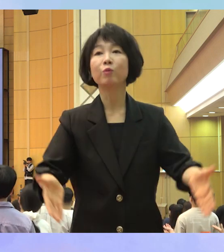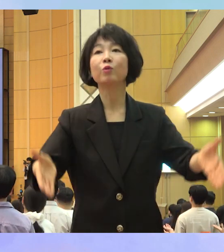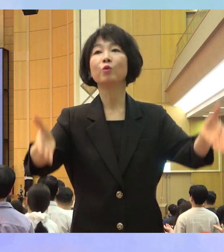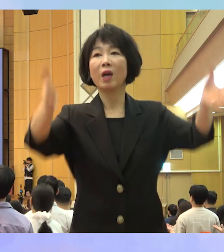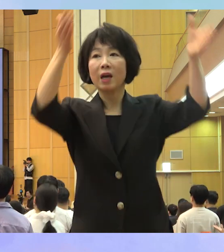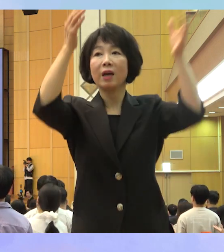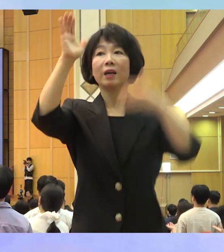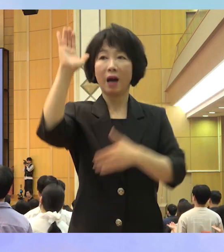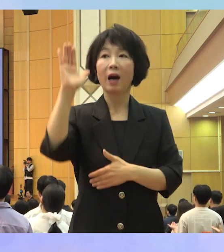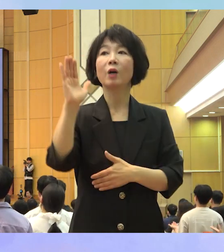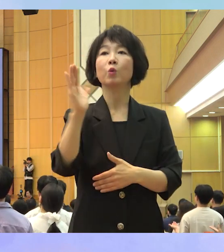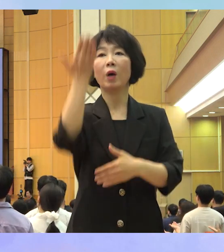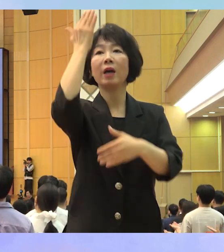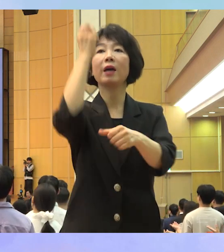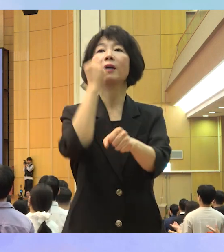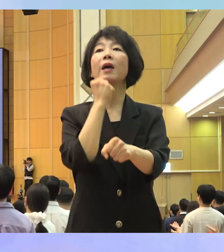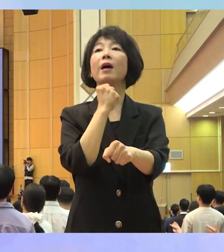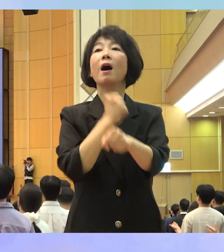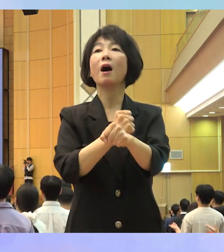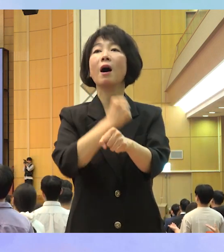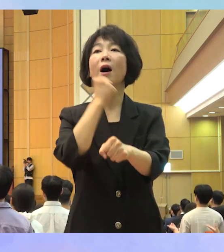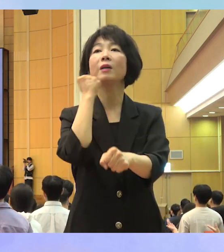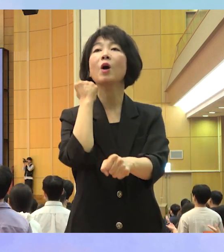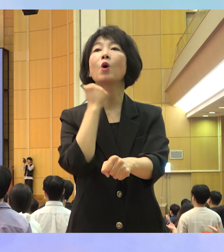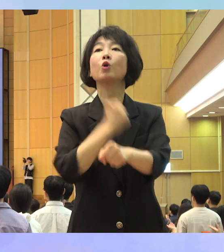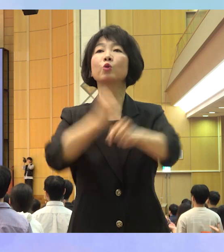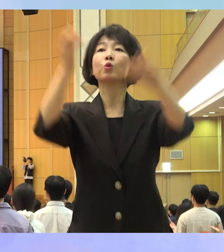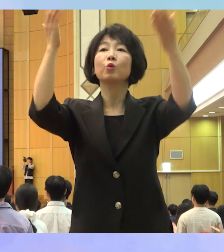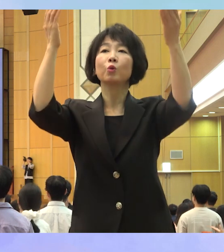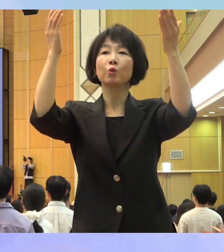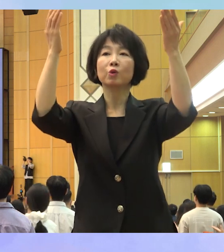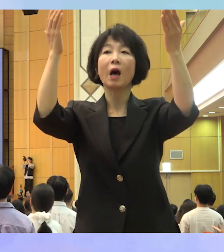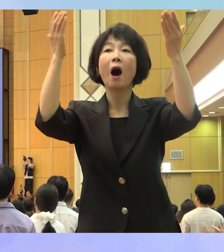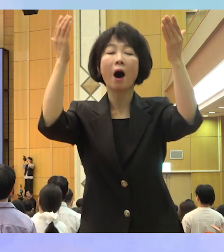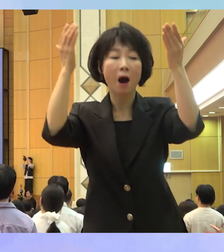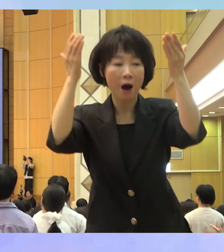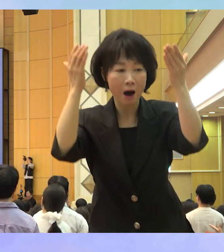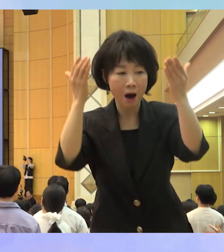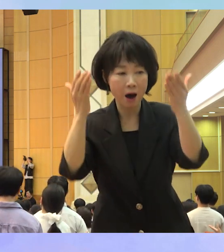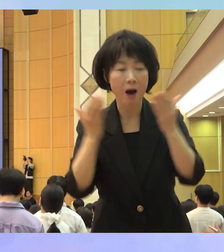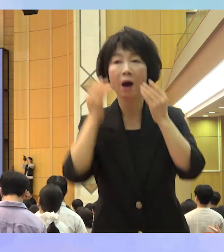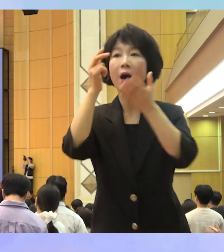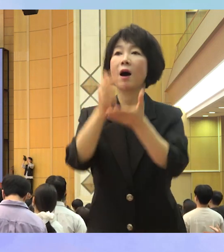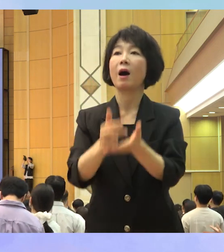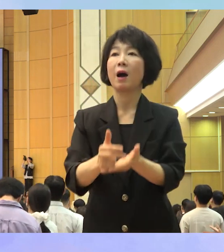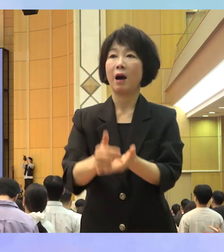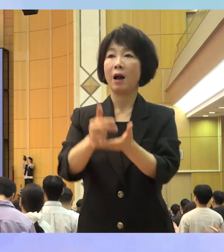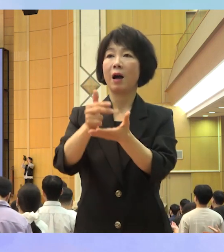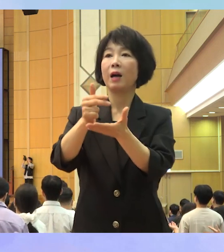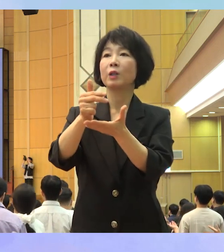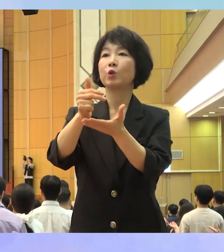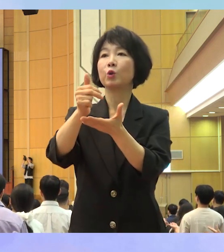새 부대가 되게 하여 주사.